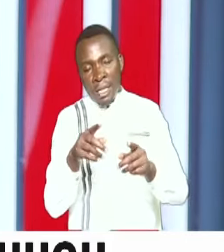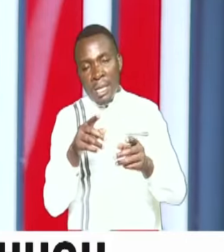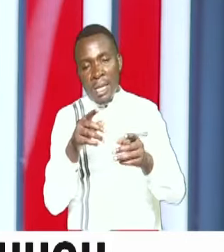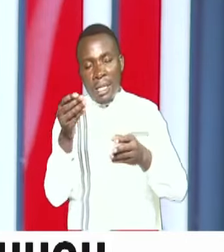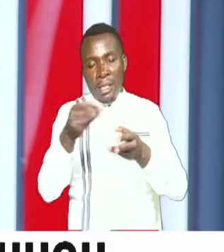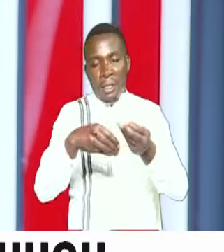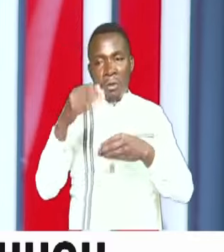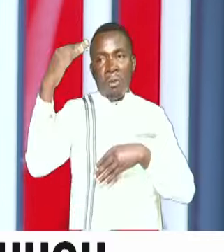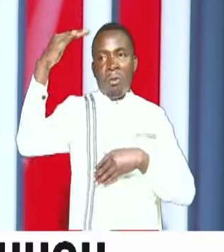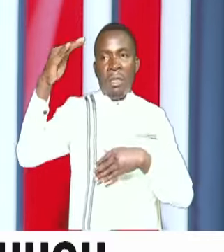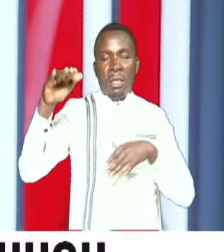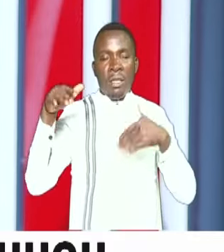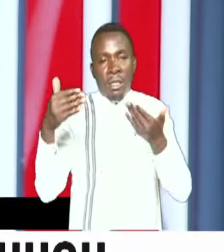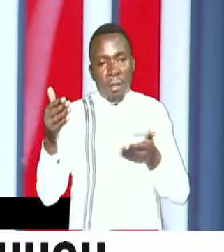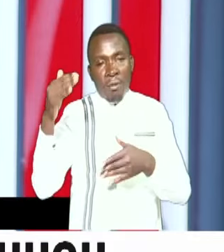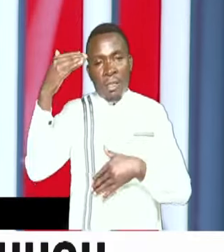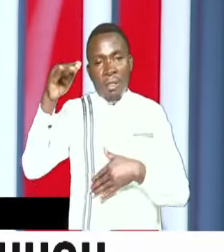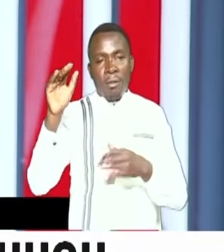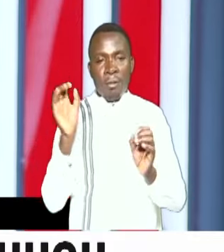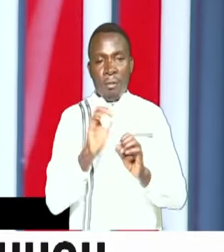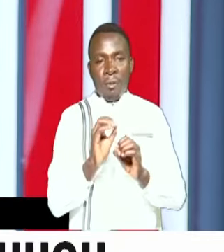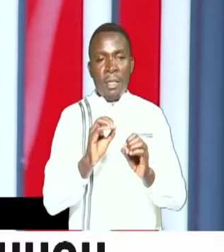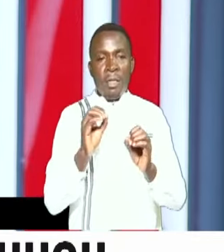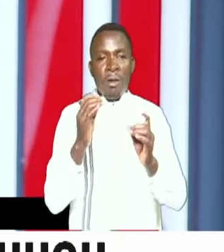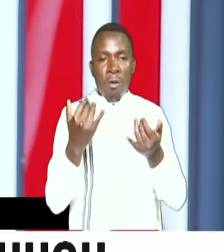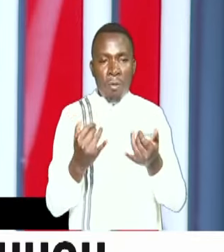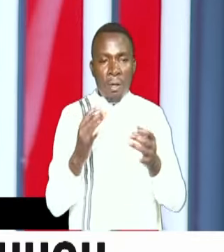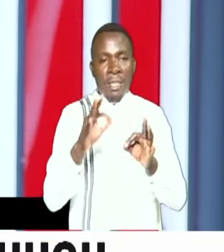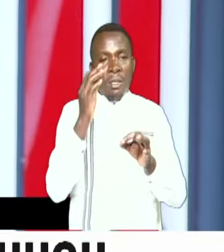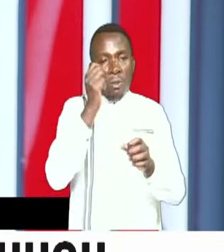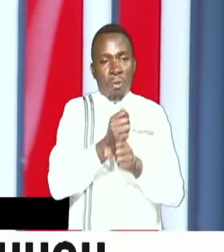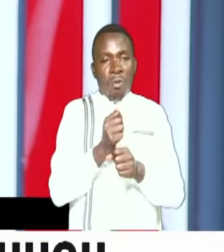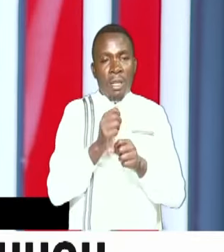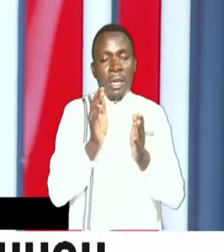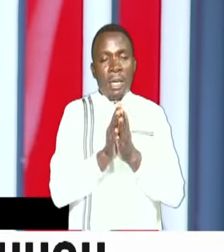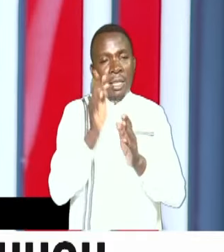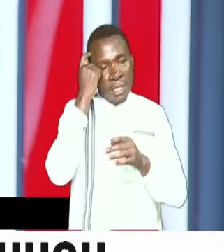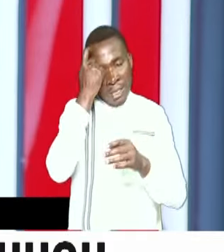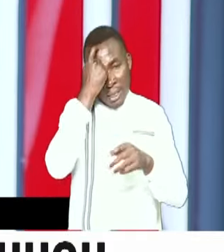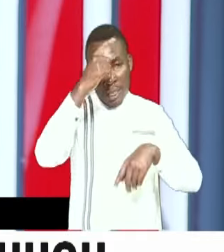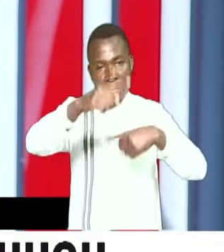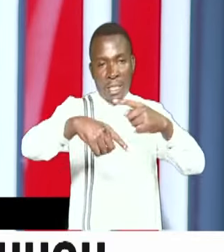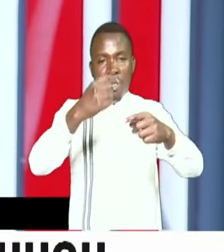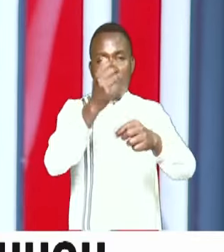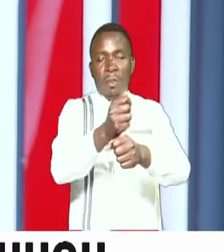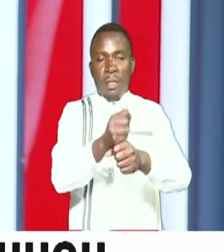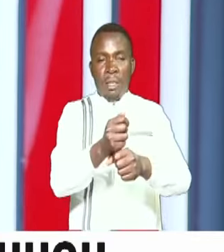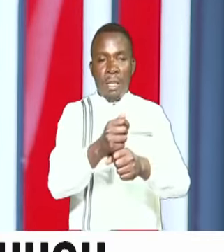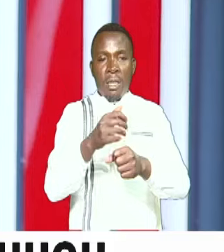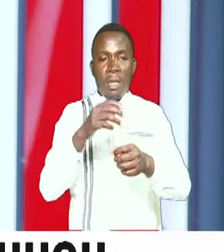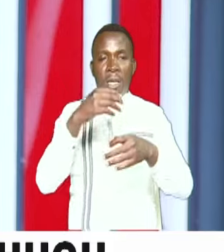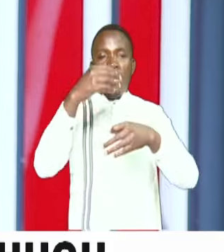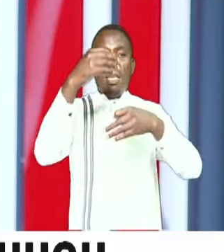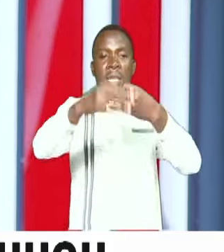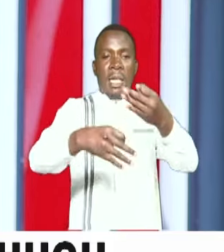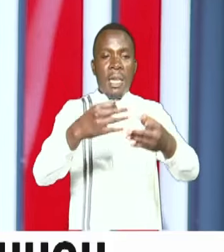kandi ntekereza ko tuzakomeza kubikora nuko inganda by'umwihariko kuri tarifu